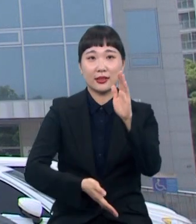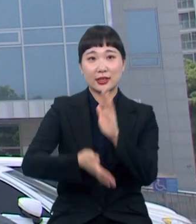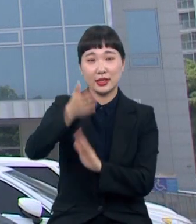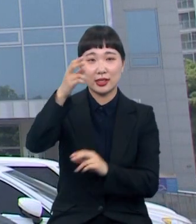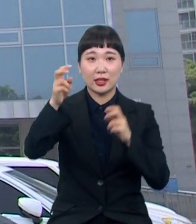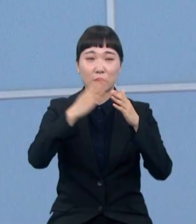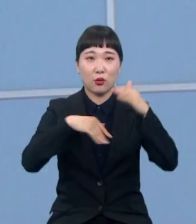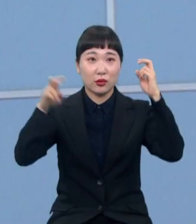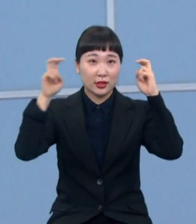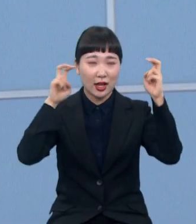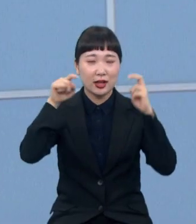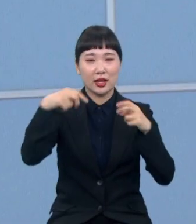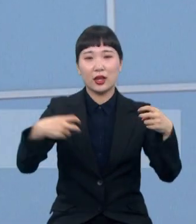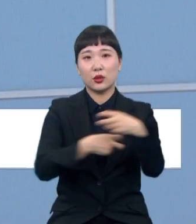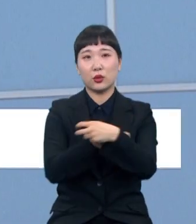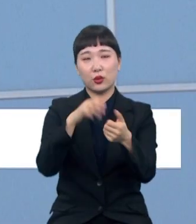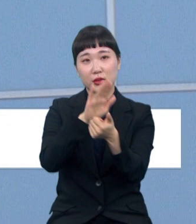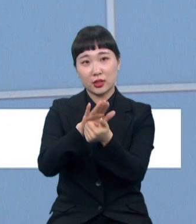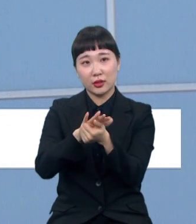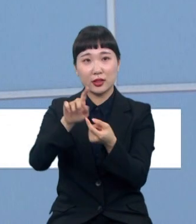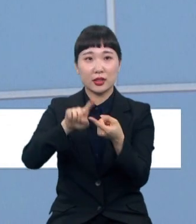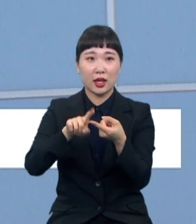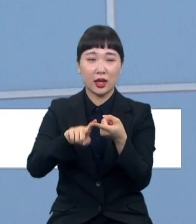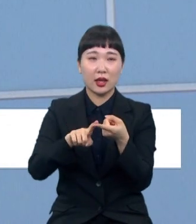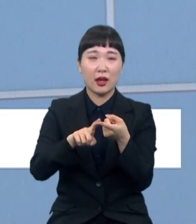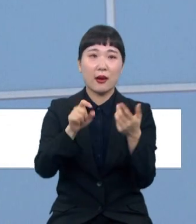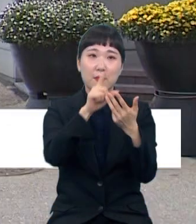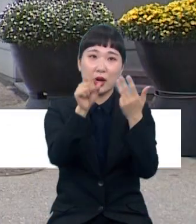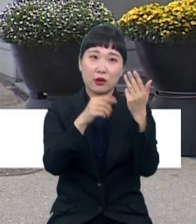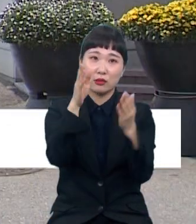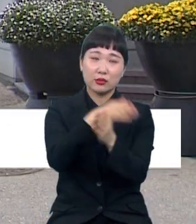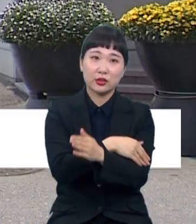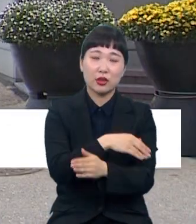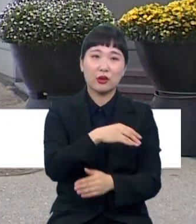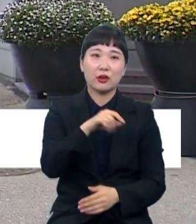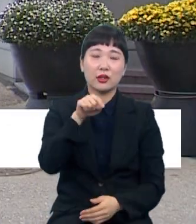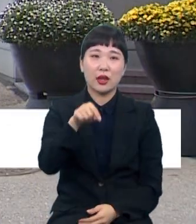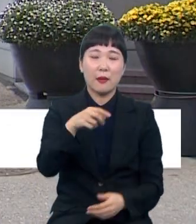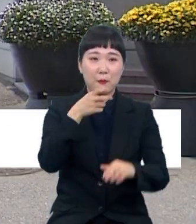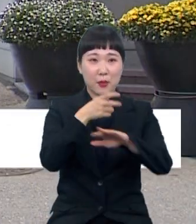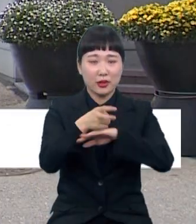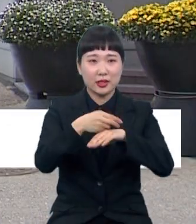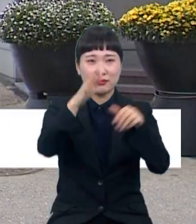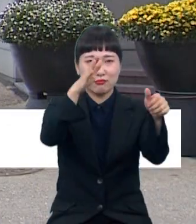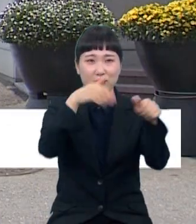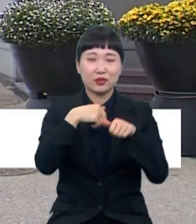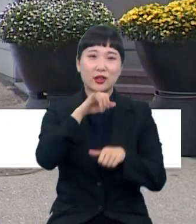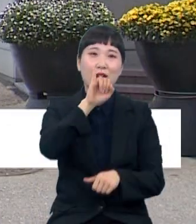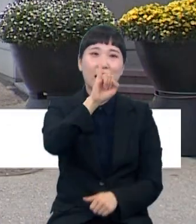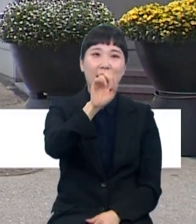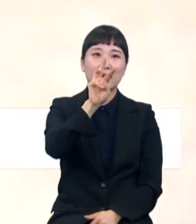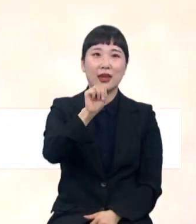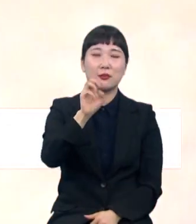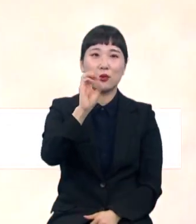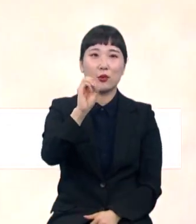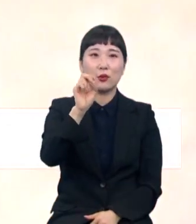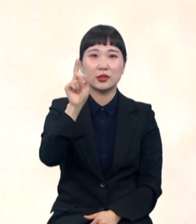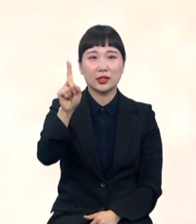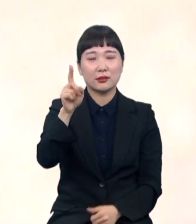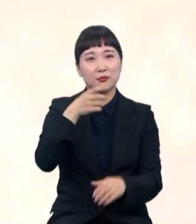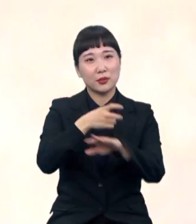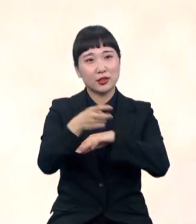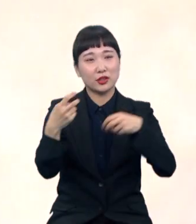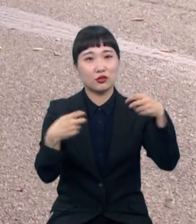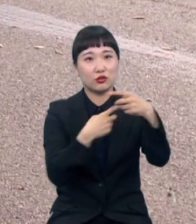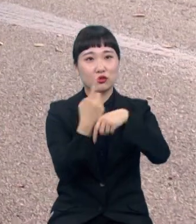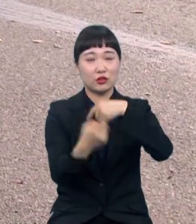인천도시공사는 교통 지원 대책으로 8월부터 휴대전화로 버스를 호출하는 아이모드 버스를 운영할 계획입니다.